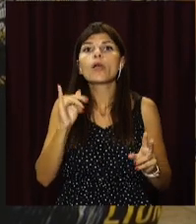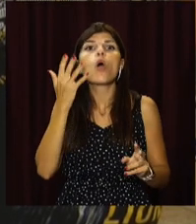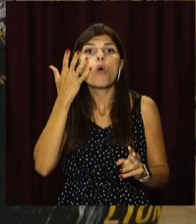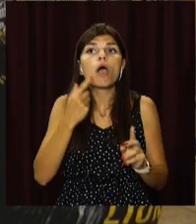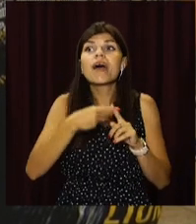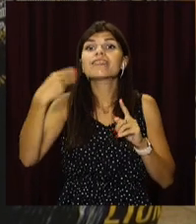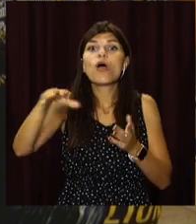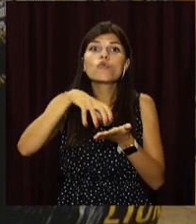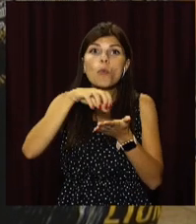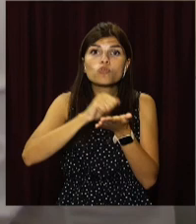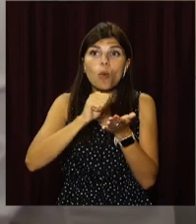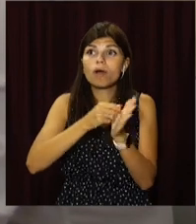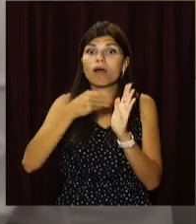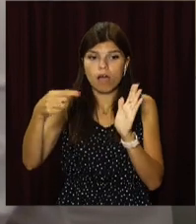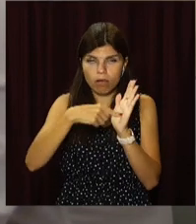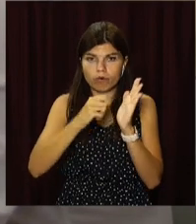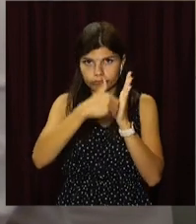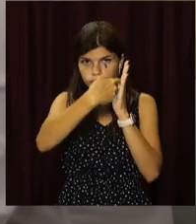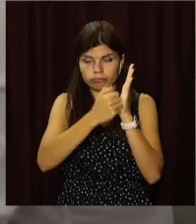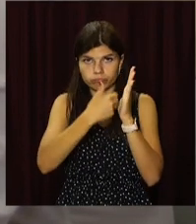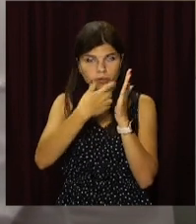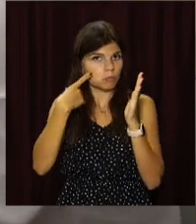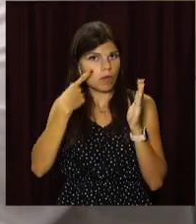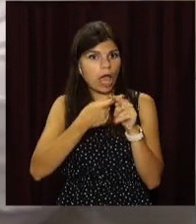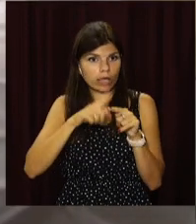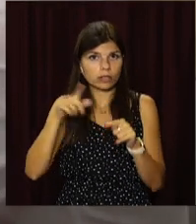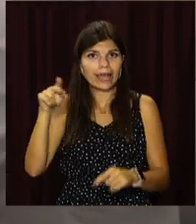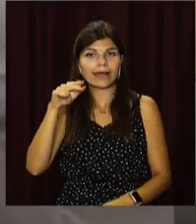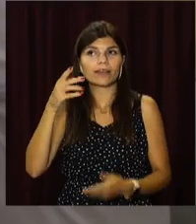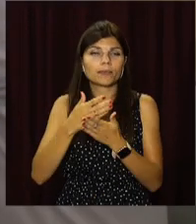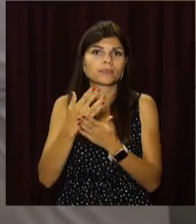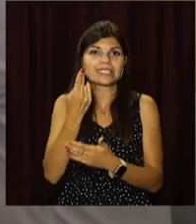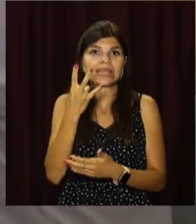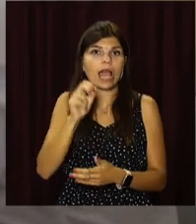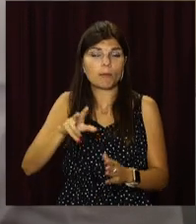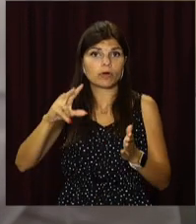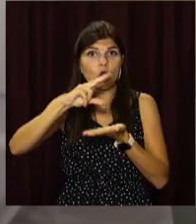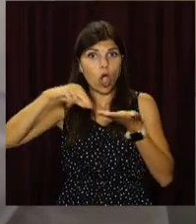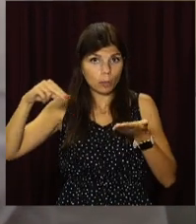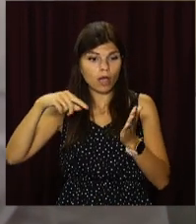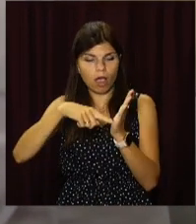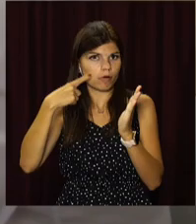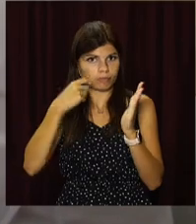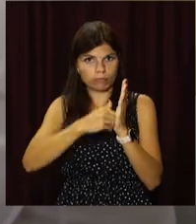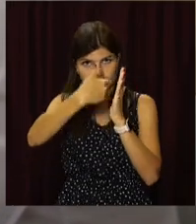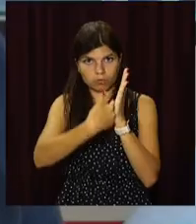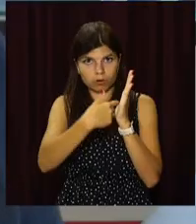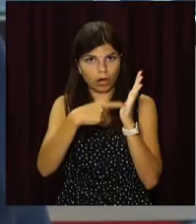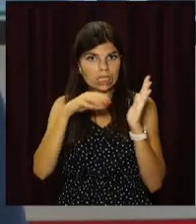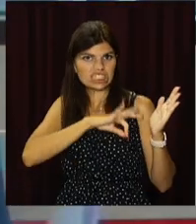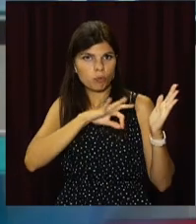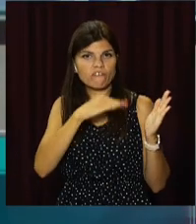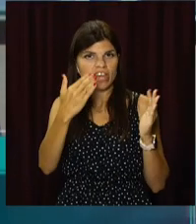коли надали копію документів. Випробував на собі новий сервіс і очільник Кам'янського Андрій Білоусов. Перевага в тому, що